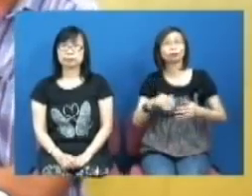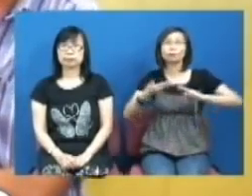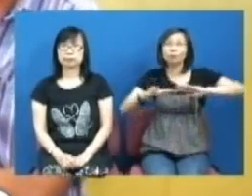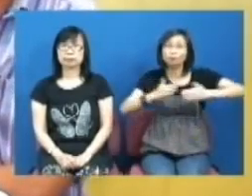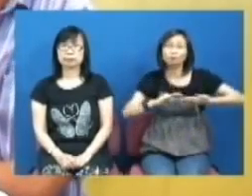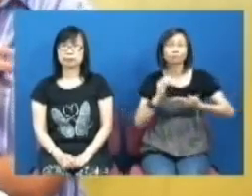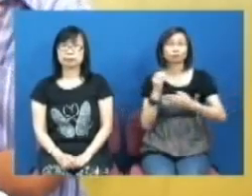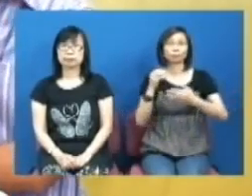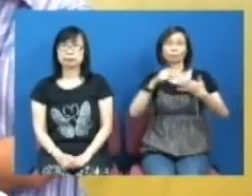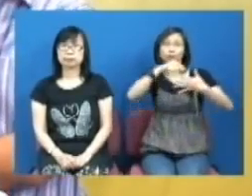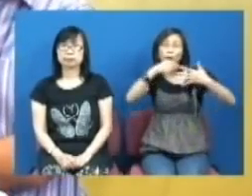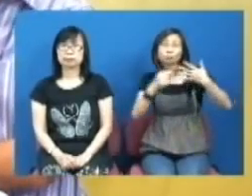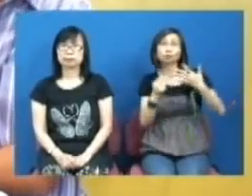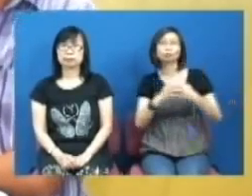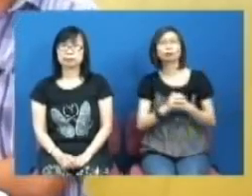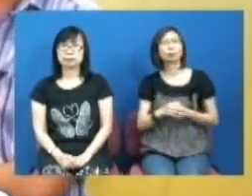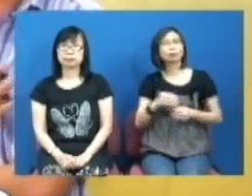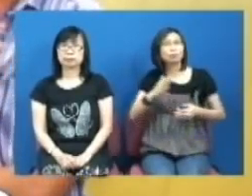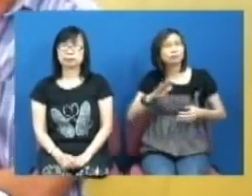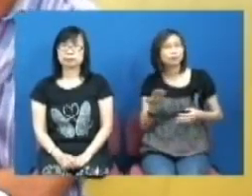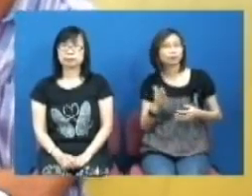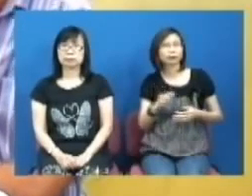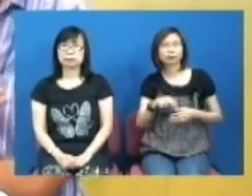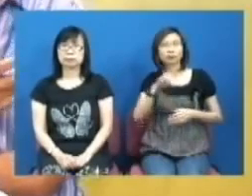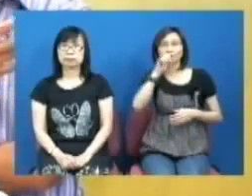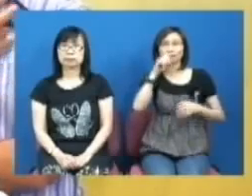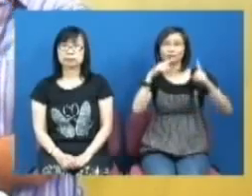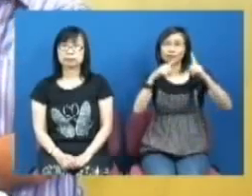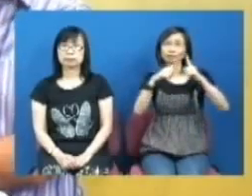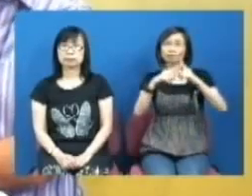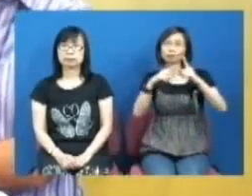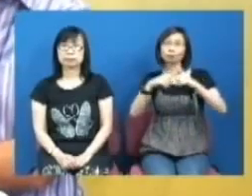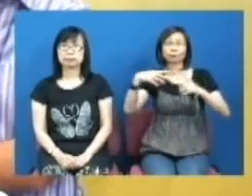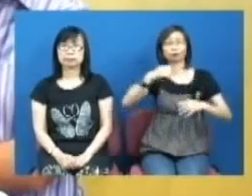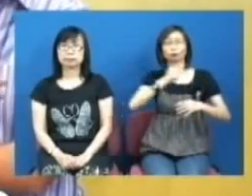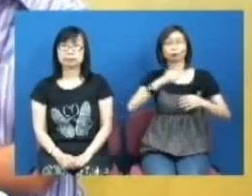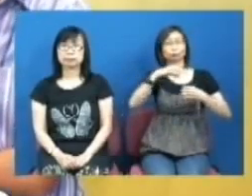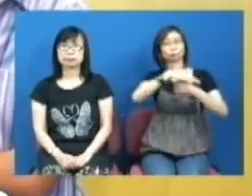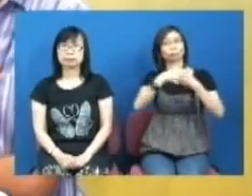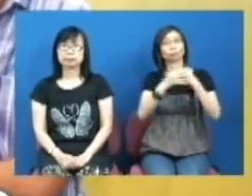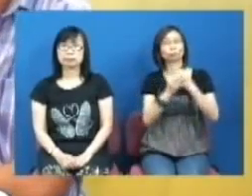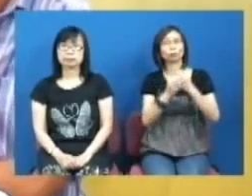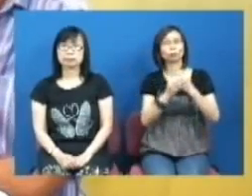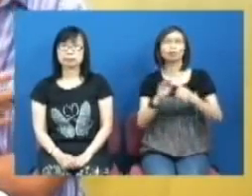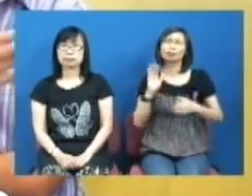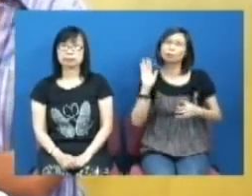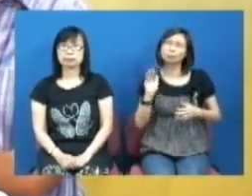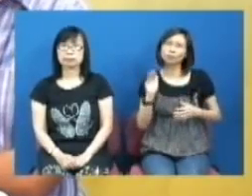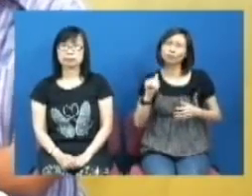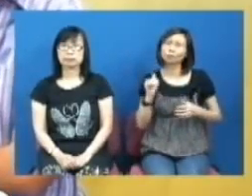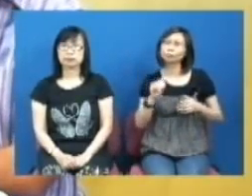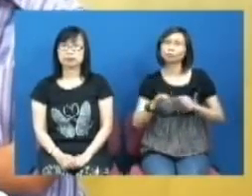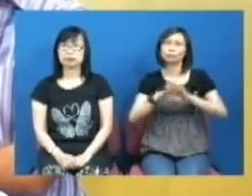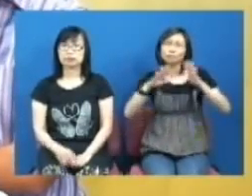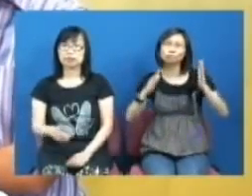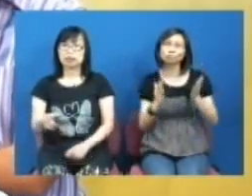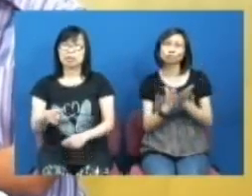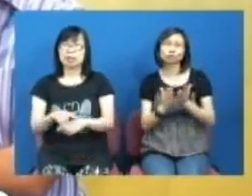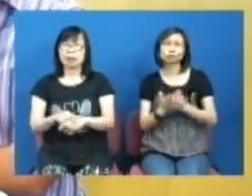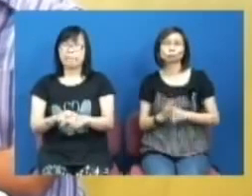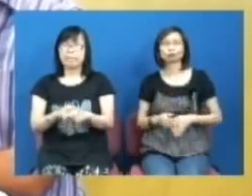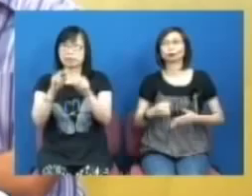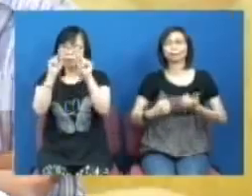法制嚟講，係唔係你淨係喺個議會裏邊攞到一啲位，你就可以完全成就或者造就到？ 咁樣個問